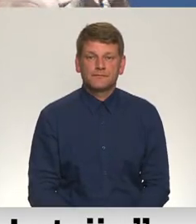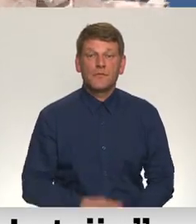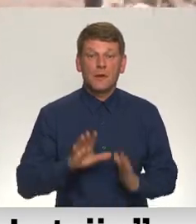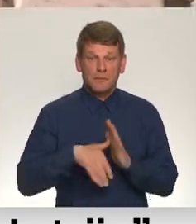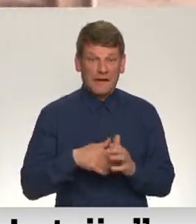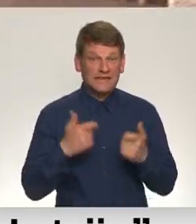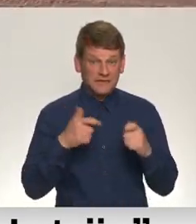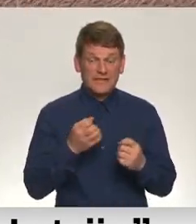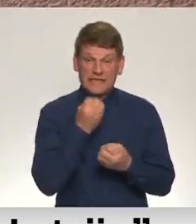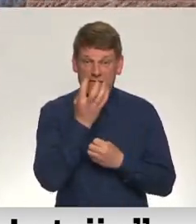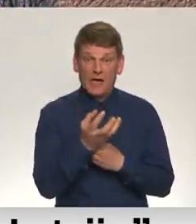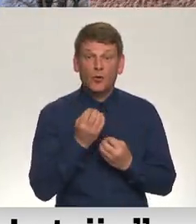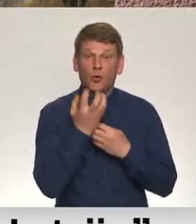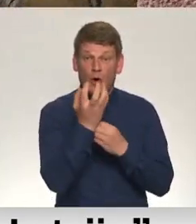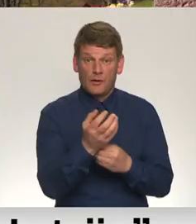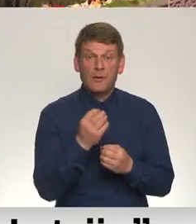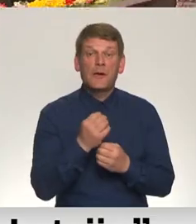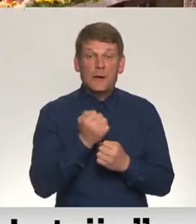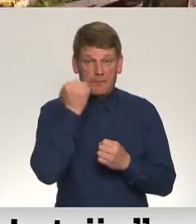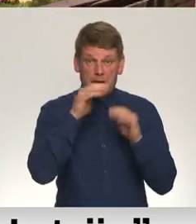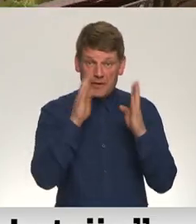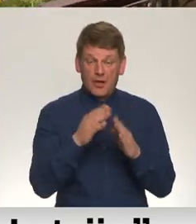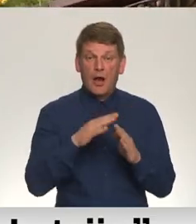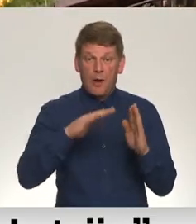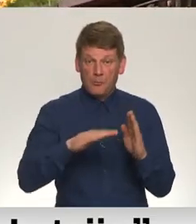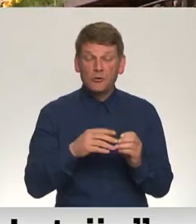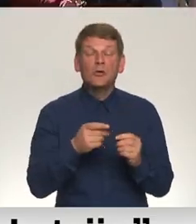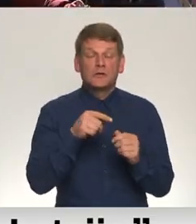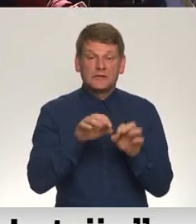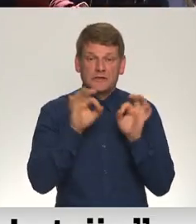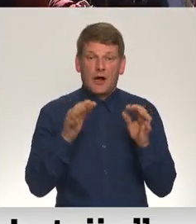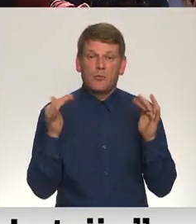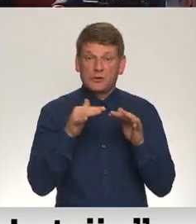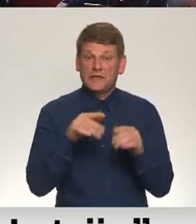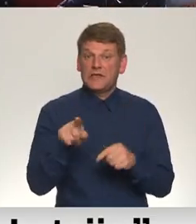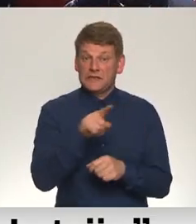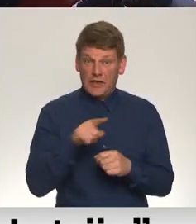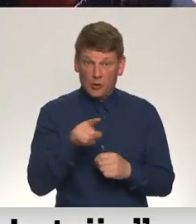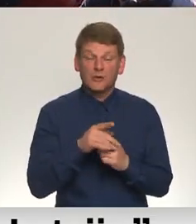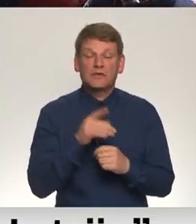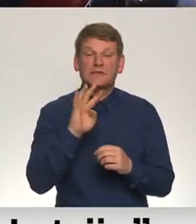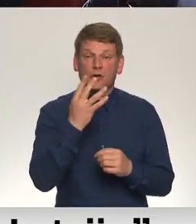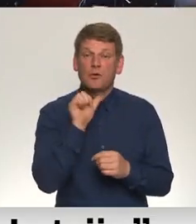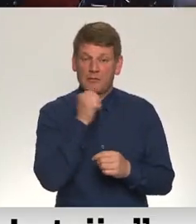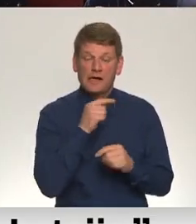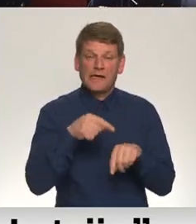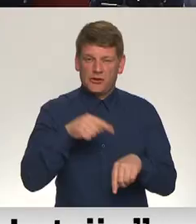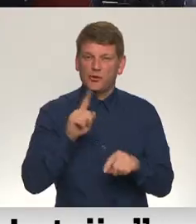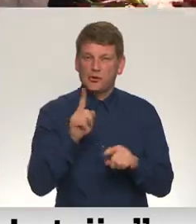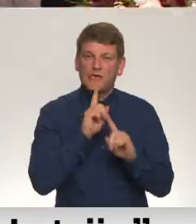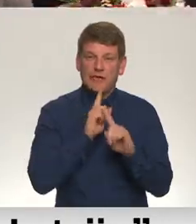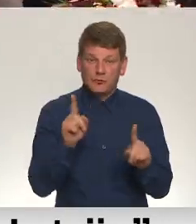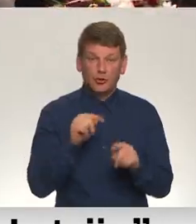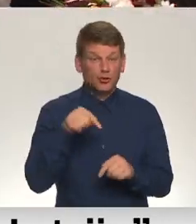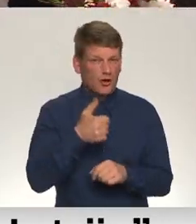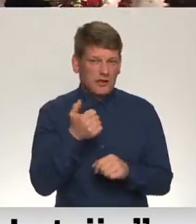Pēc svinīgās ziedu nolikšanas pieminekļa pakājai atkal sāk pulcēties tauta. Šogad 4. maijā izjūtas ir īpašas.